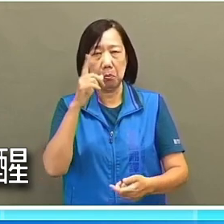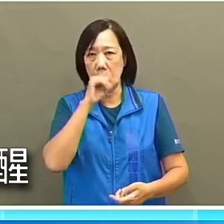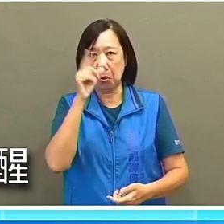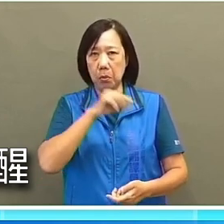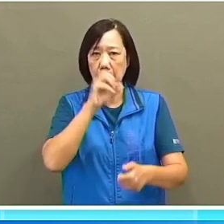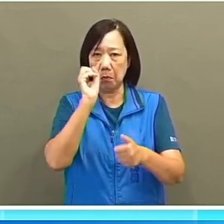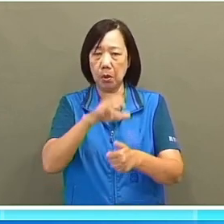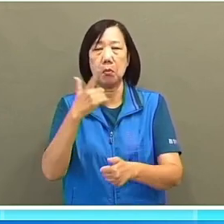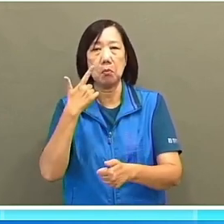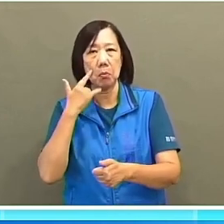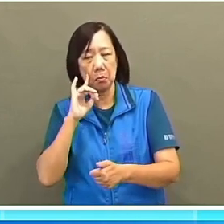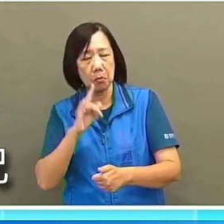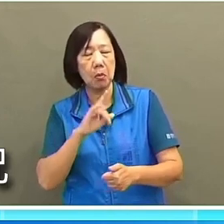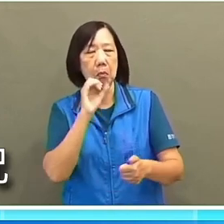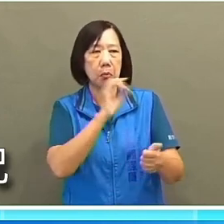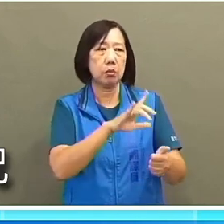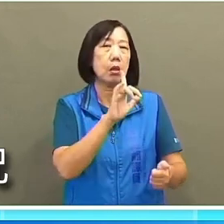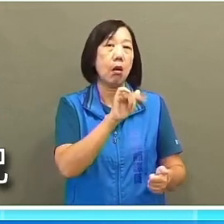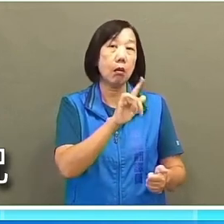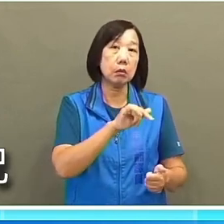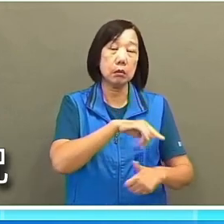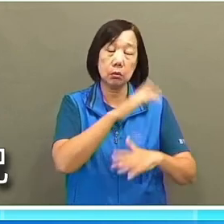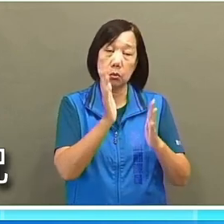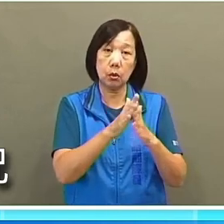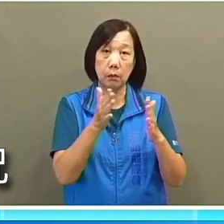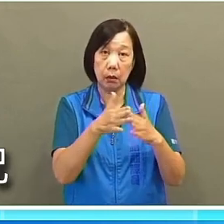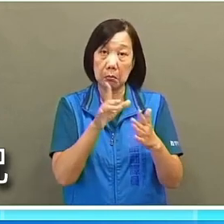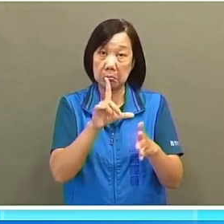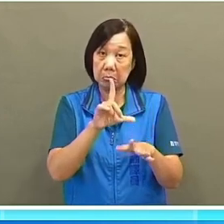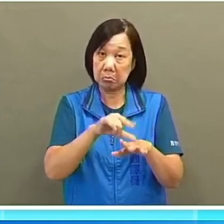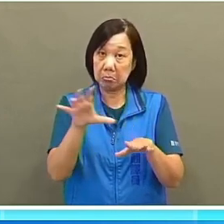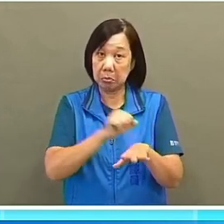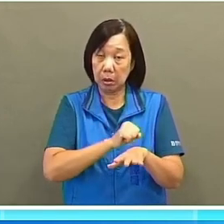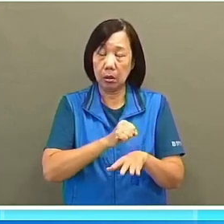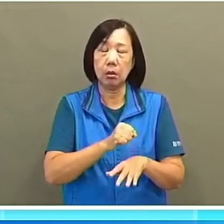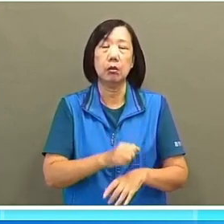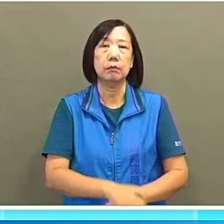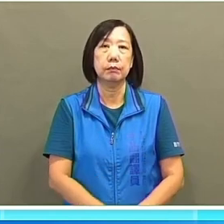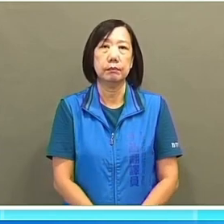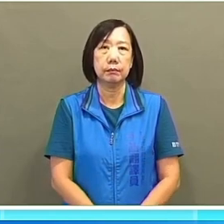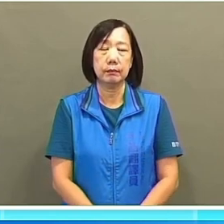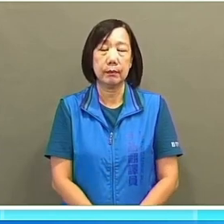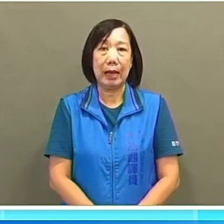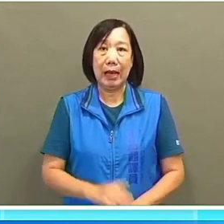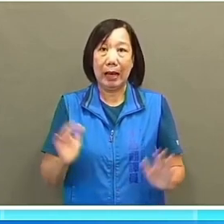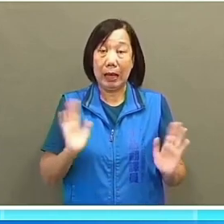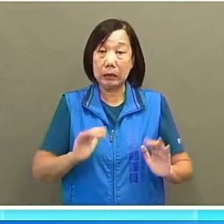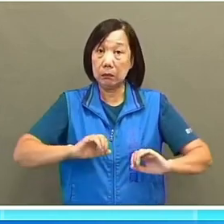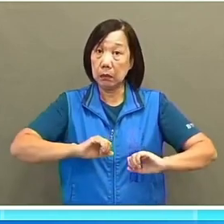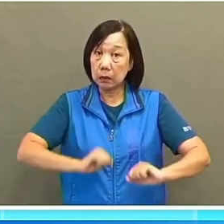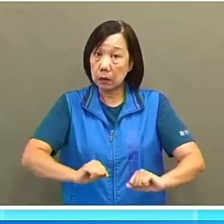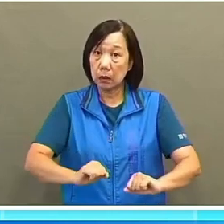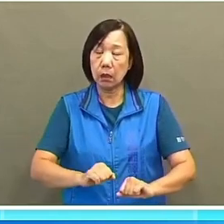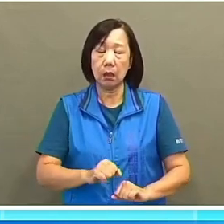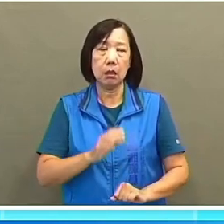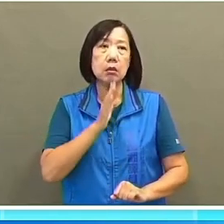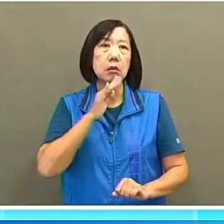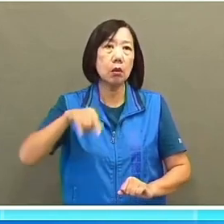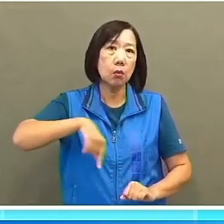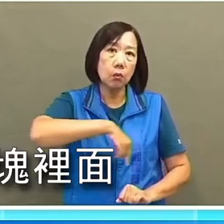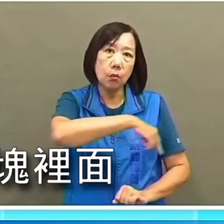跟家长们提醒，也请老师随时掌握状况。也就是说，孩子们的健康是我